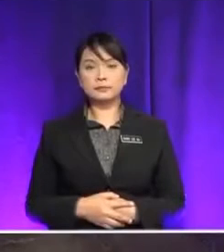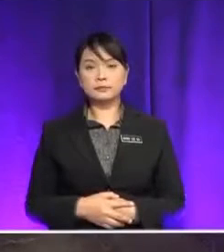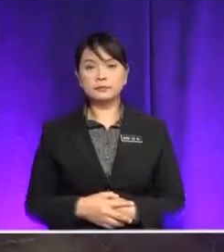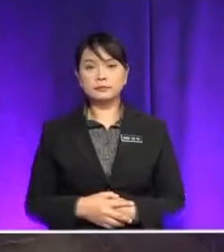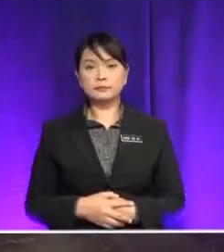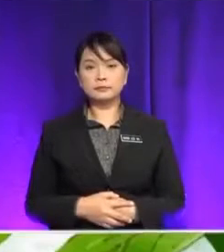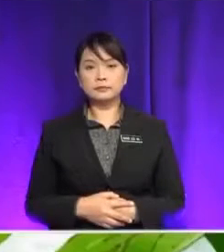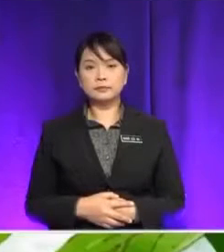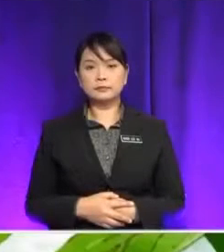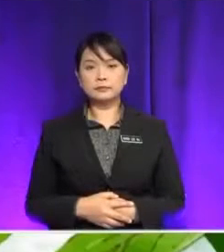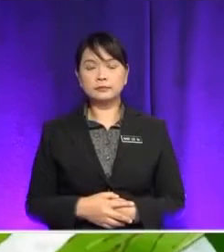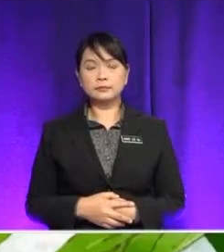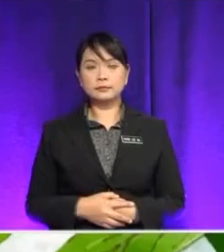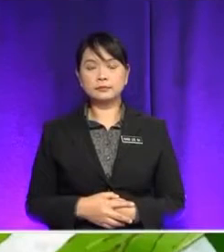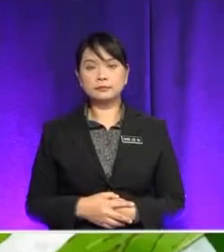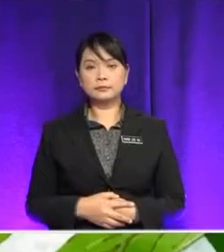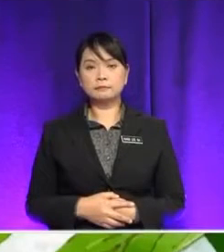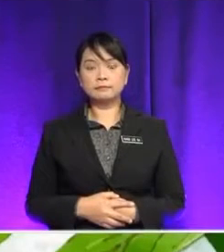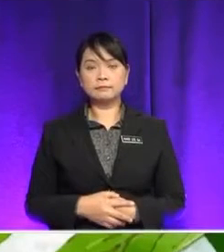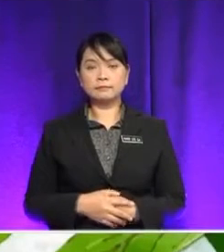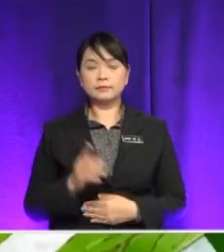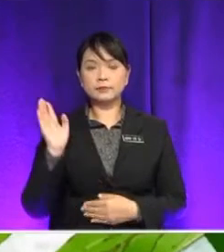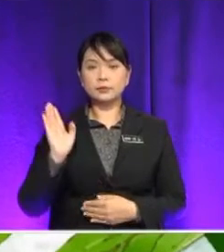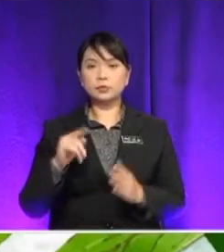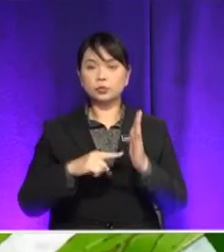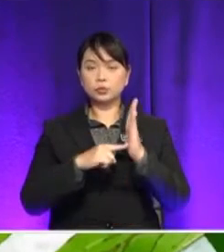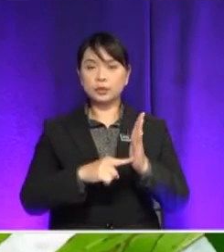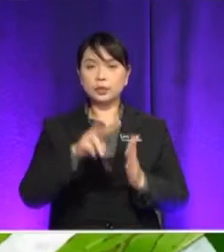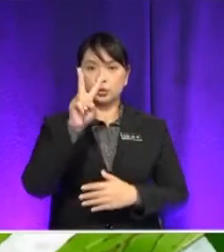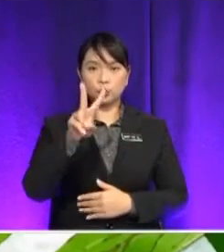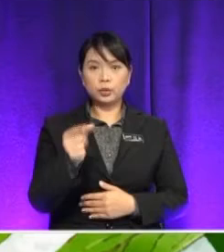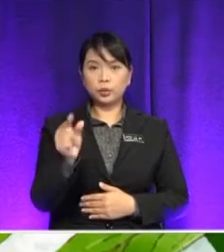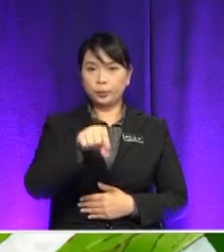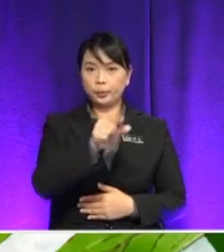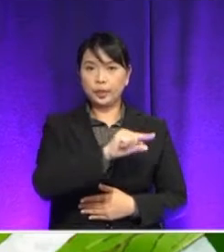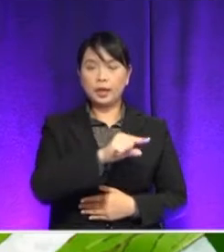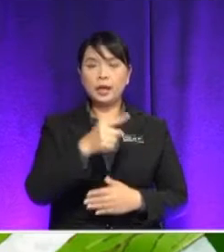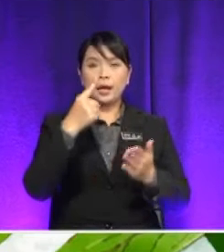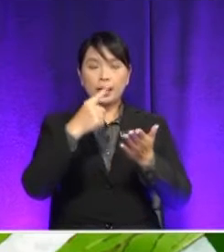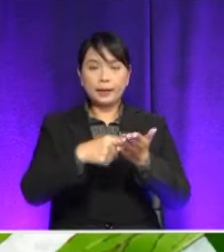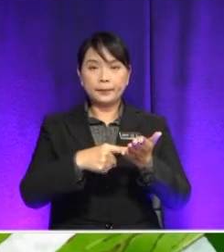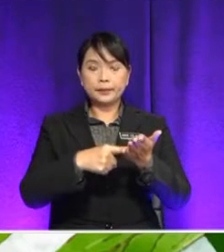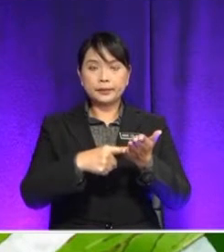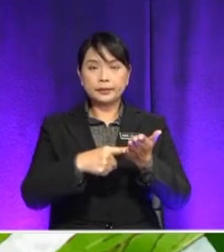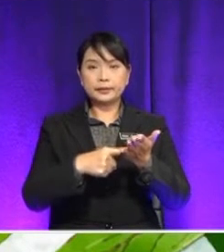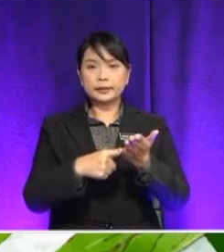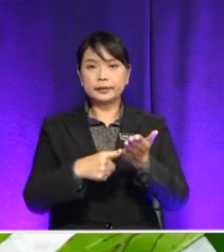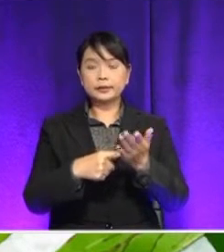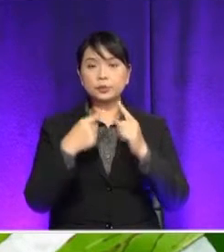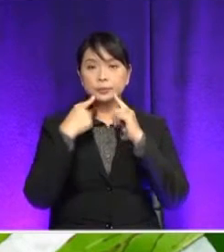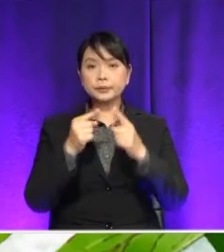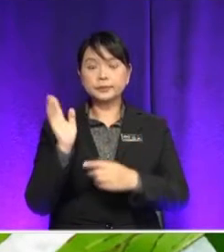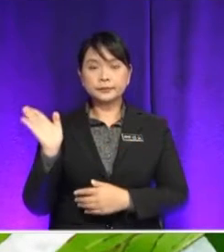di Raja Ampat menunjukkan perempatan dua gelombang Apakah NPC panduan DX